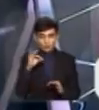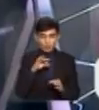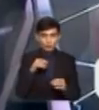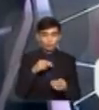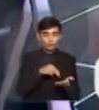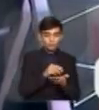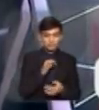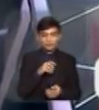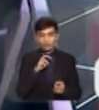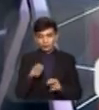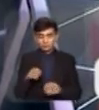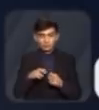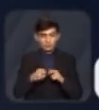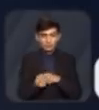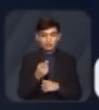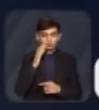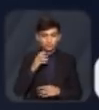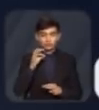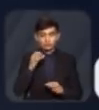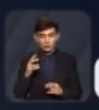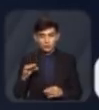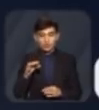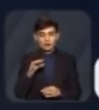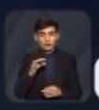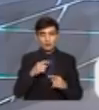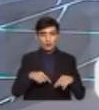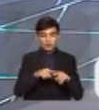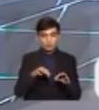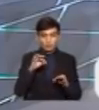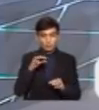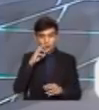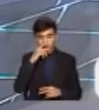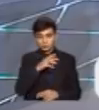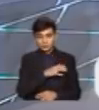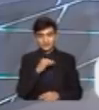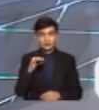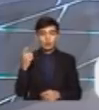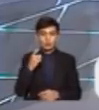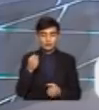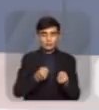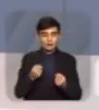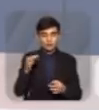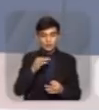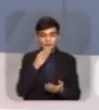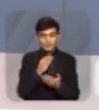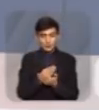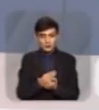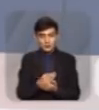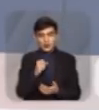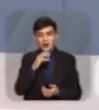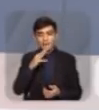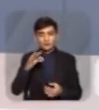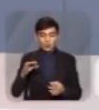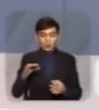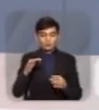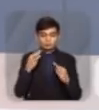а органы допустили. Владельцы машин с иностранными номерами требуют легализовать их авто, как мы понимаем.